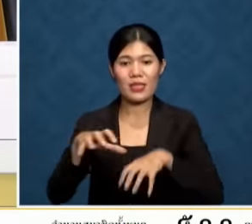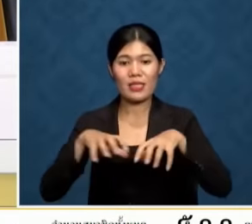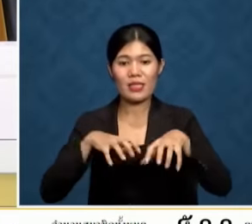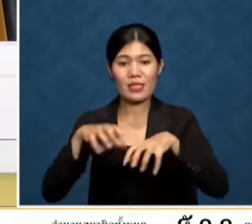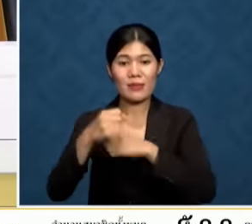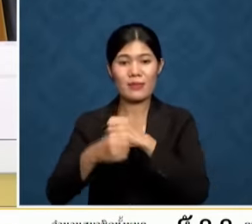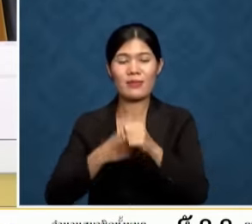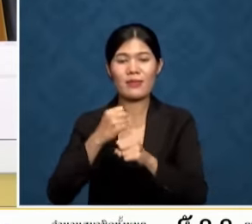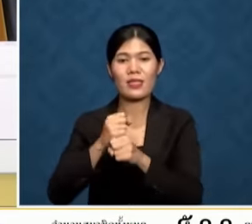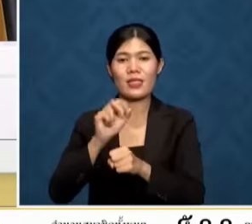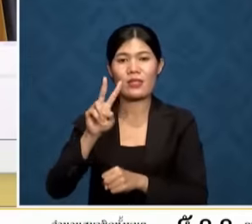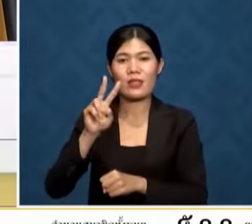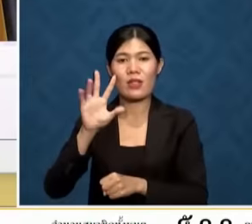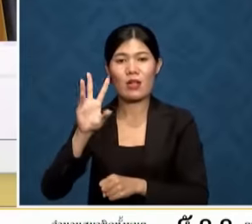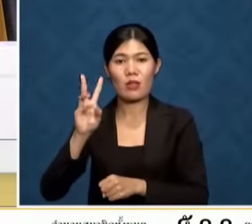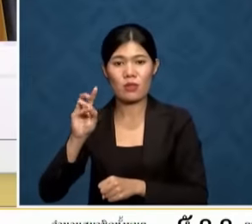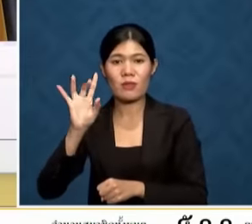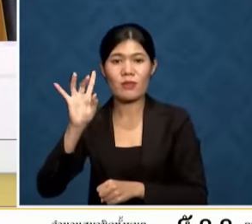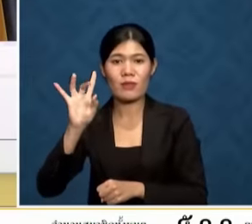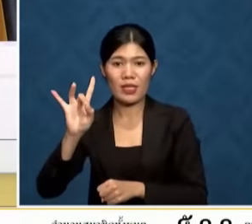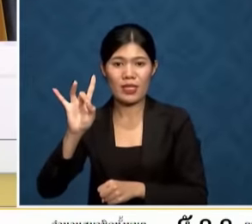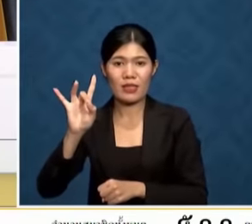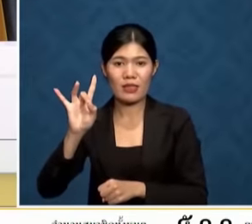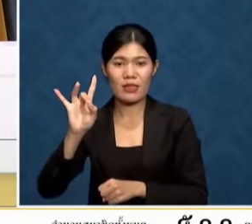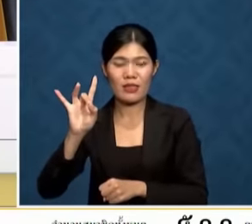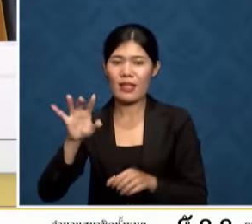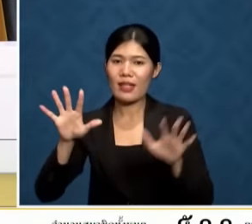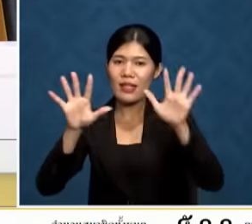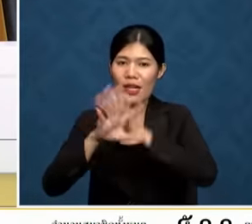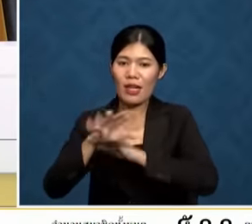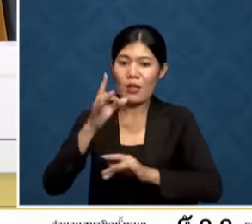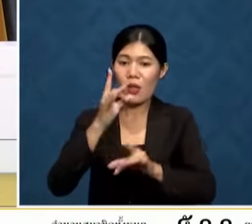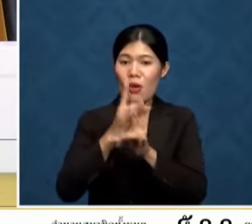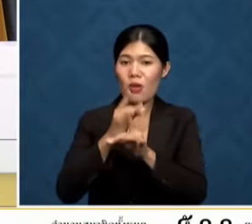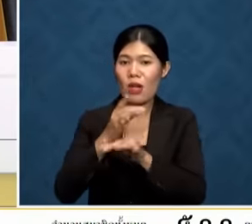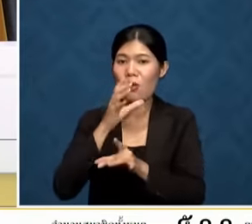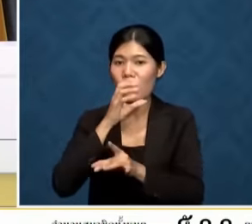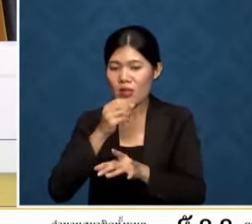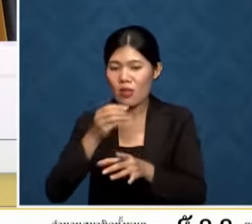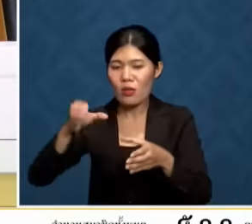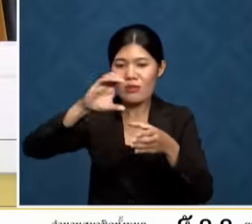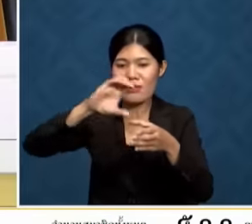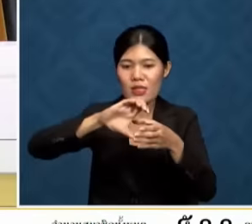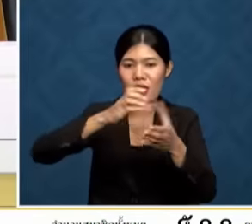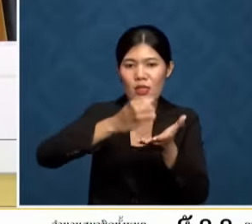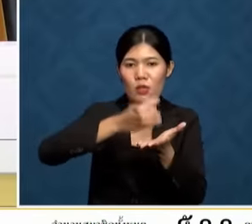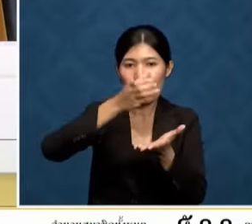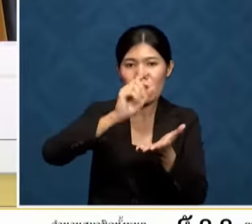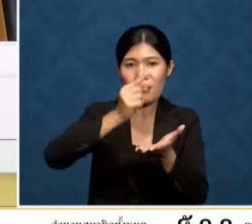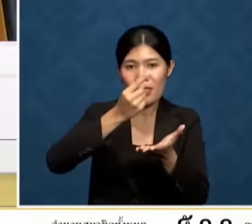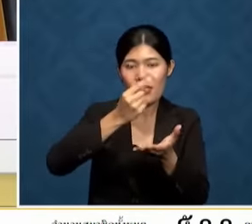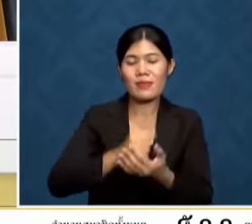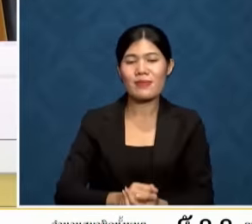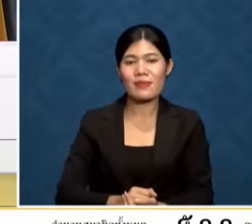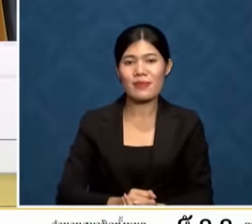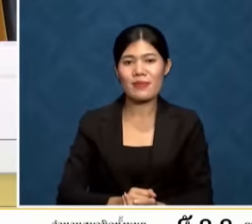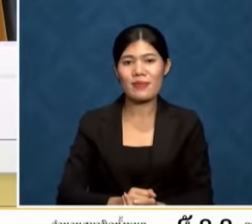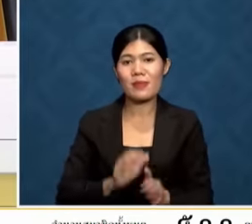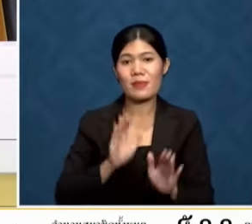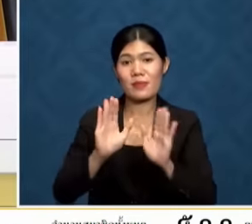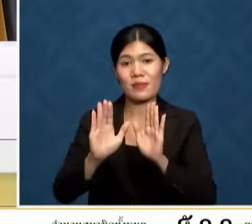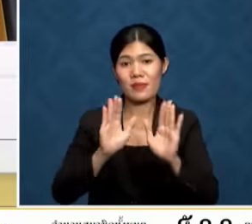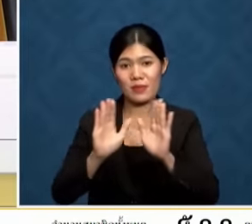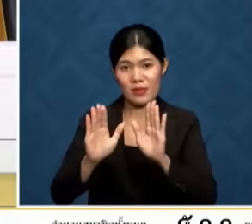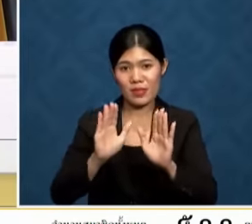เก่ามาใส่ในขวดใหม่ผมเรียนแบบนี้ครับอีก Night Thailandเป็นโครงการใหม่และการ